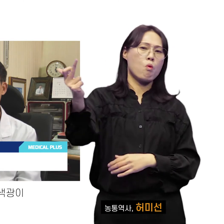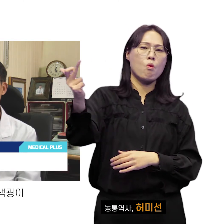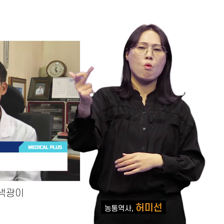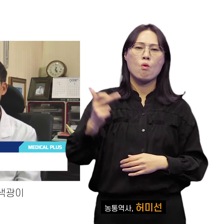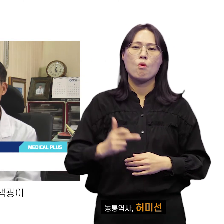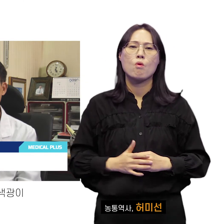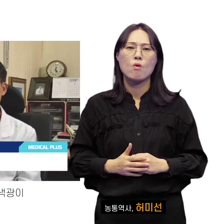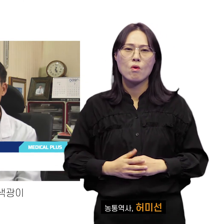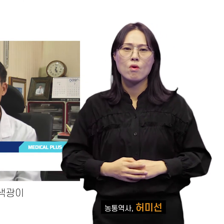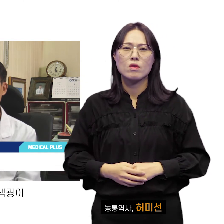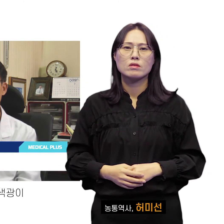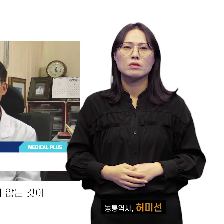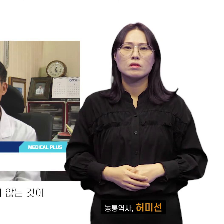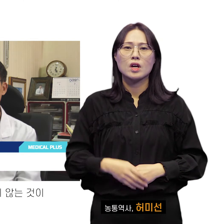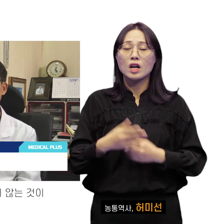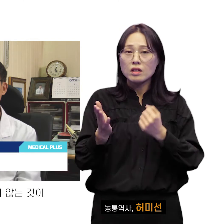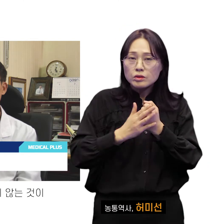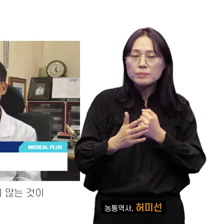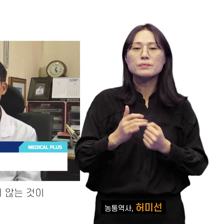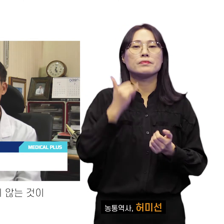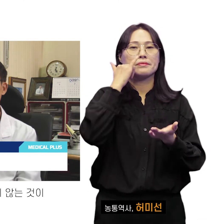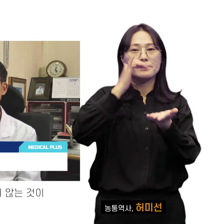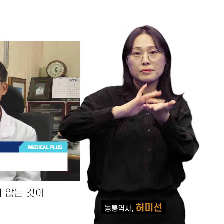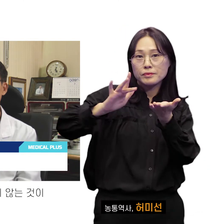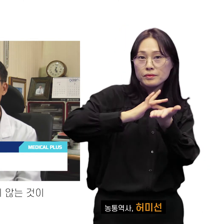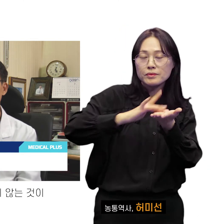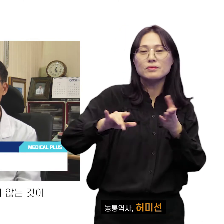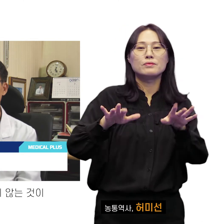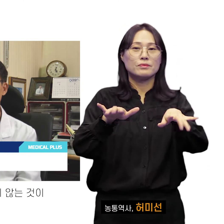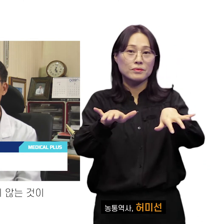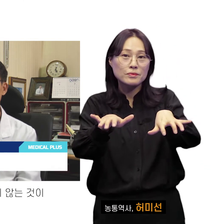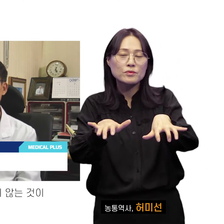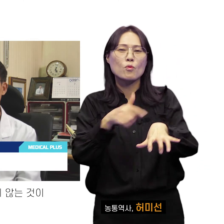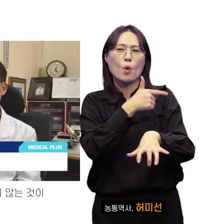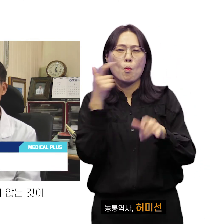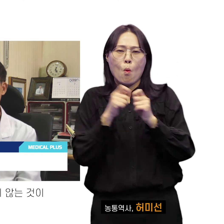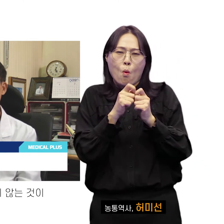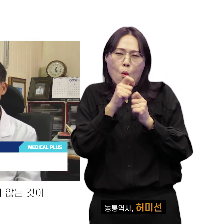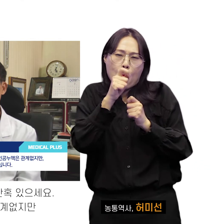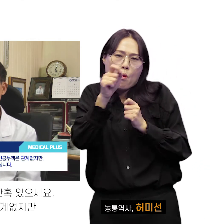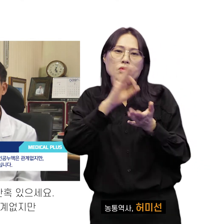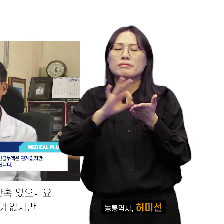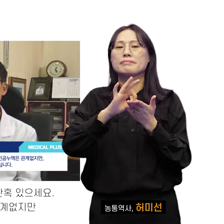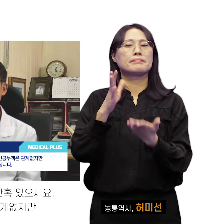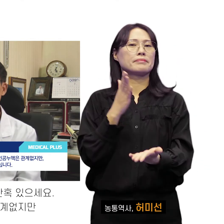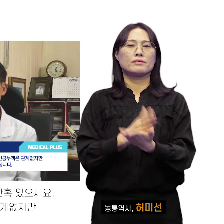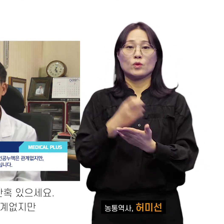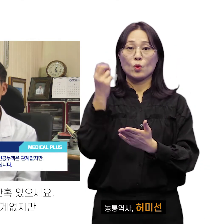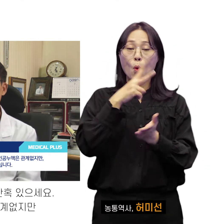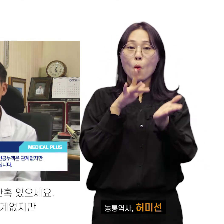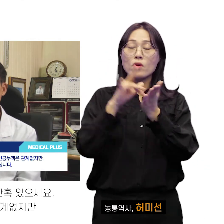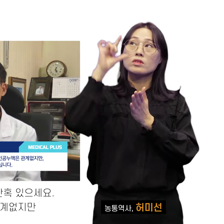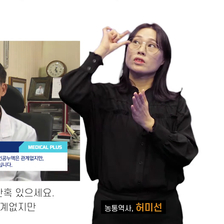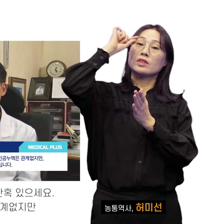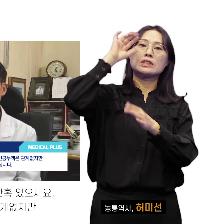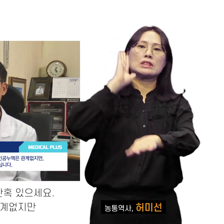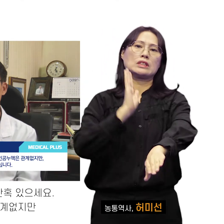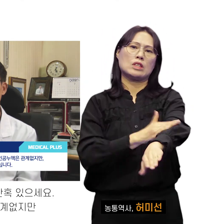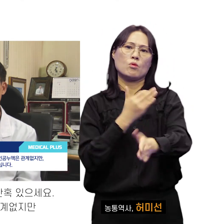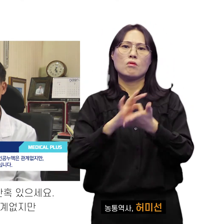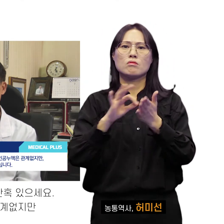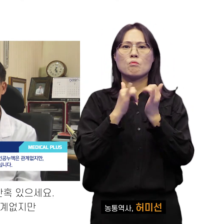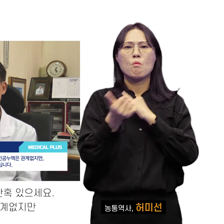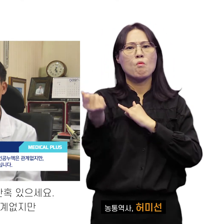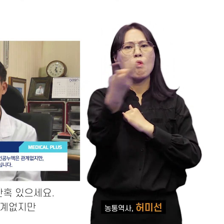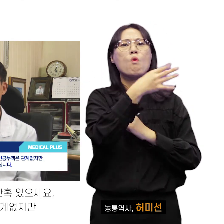눈에 매우 안 좋습니다. 그래서 그런 것을 너무 오래 사용하지 않는 것이 좋겠고요. 또한 안약을 오남용하시는